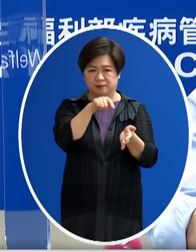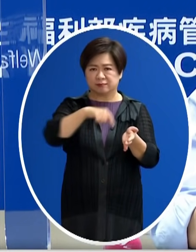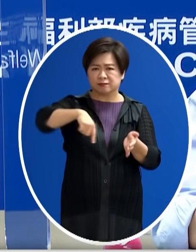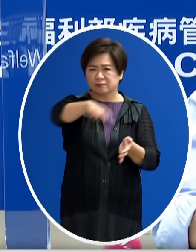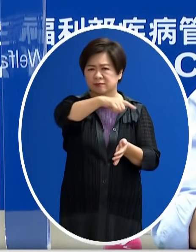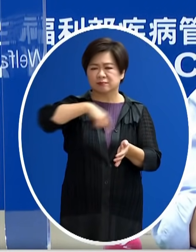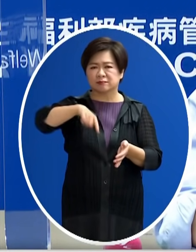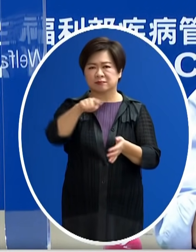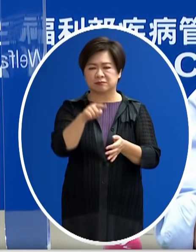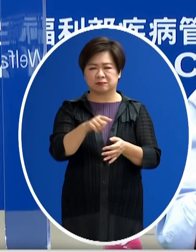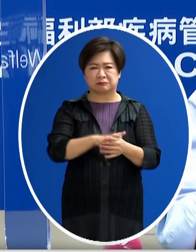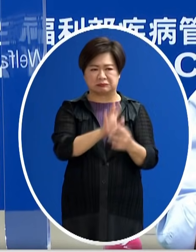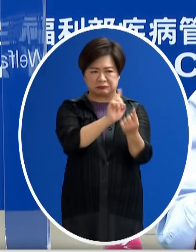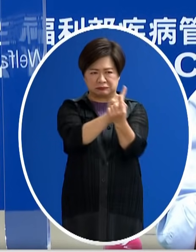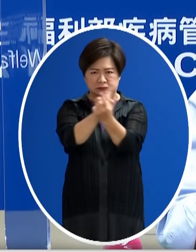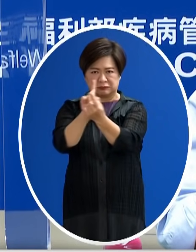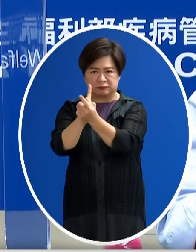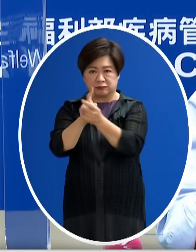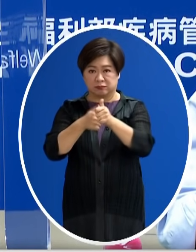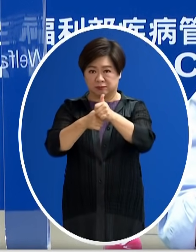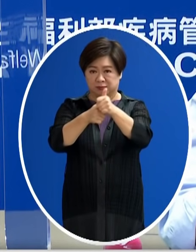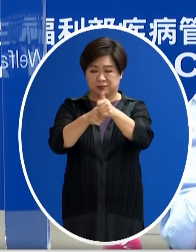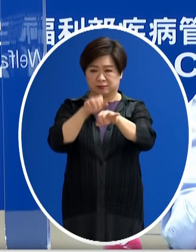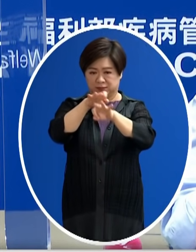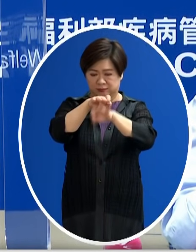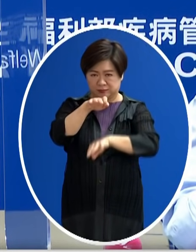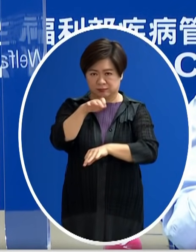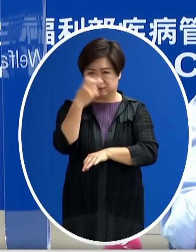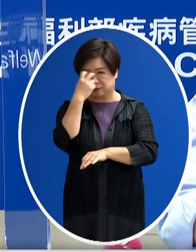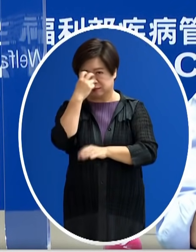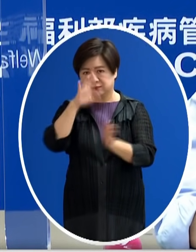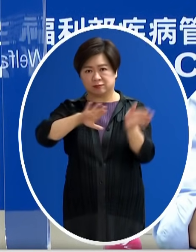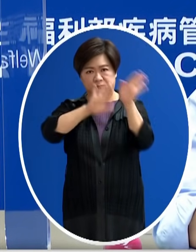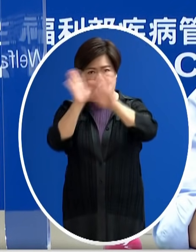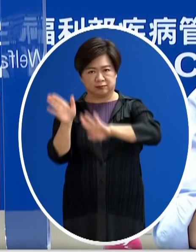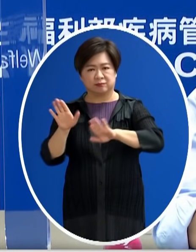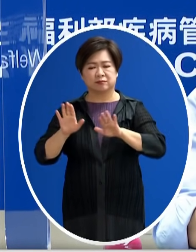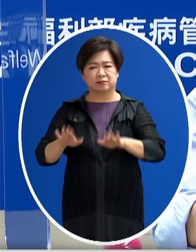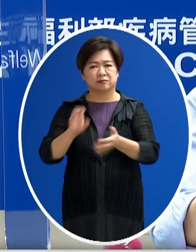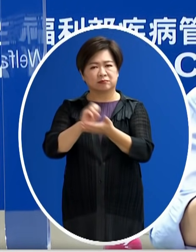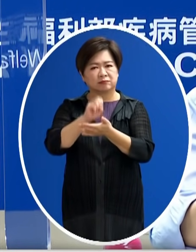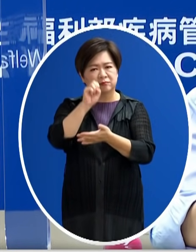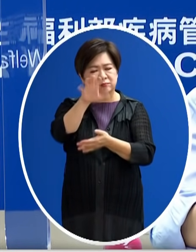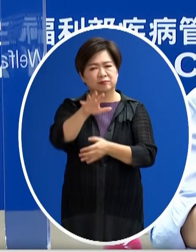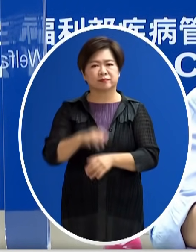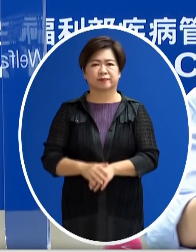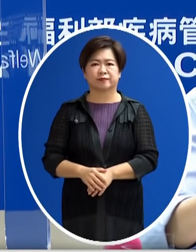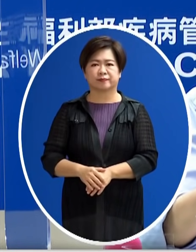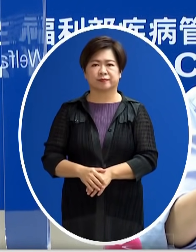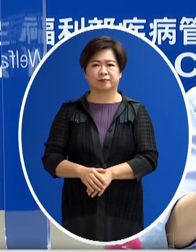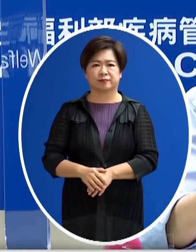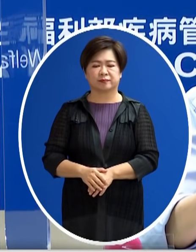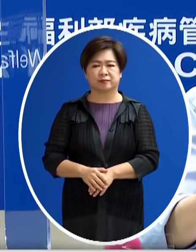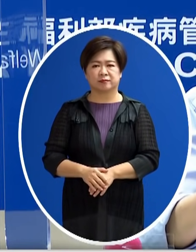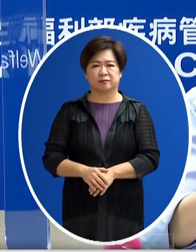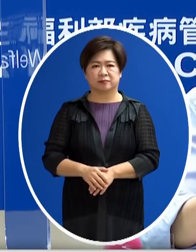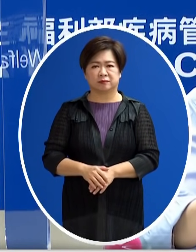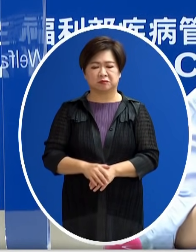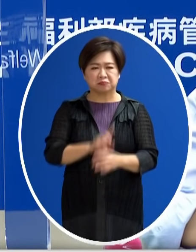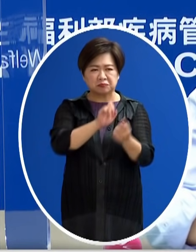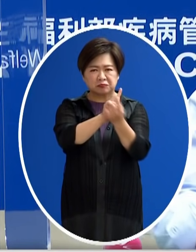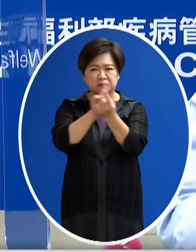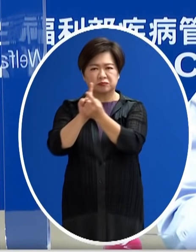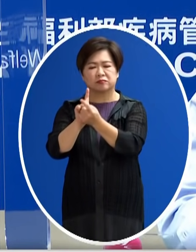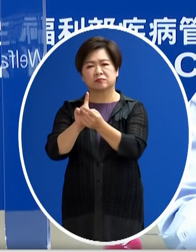的个案接触者哈，框列哈及检验的情况。好，从他的那个哈确切的接触